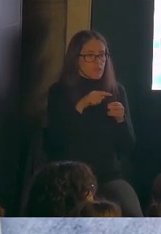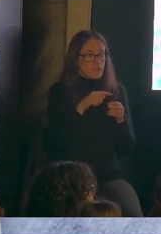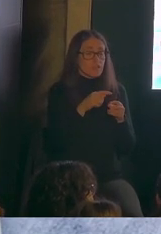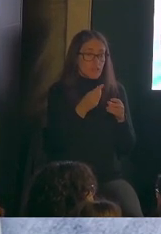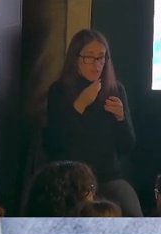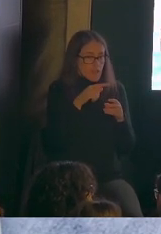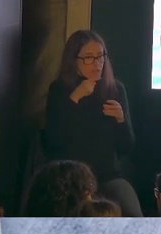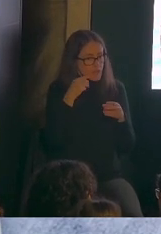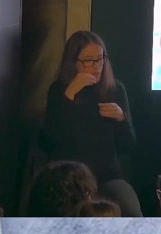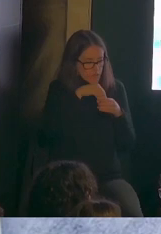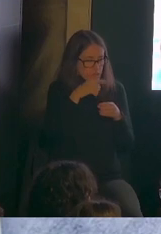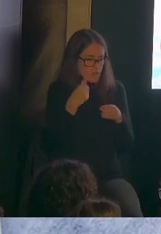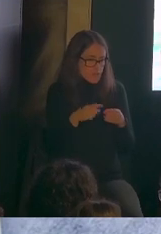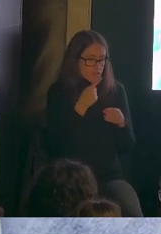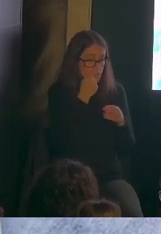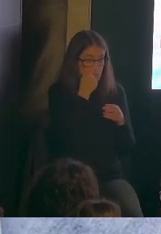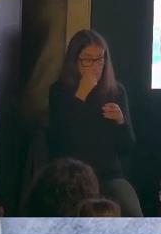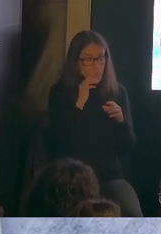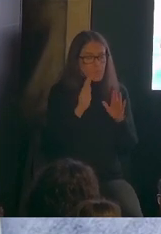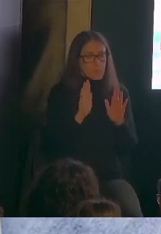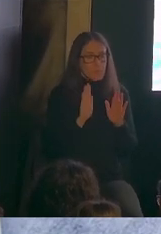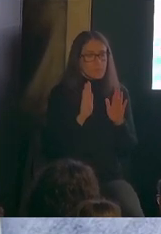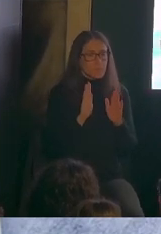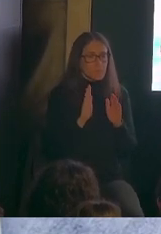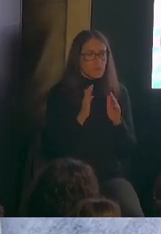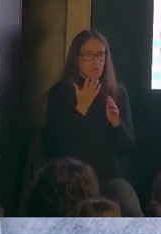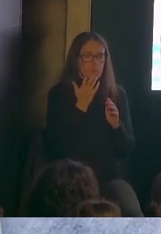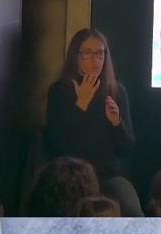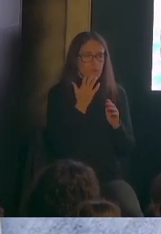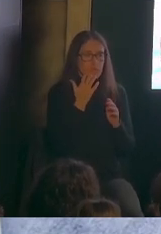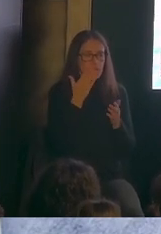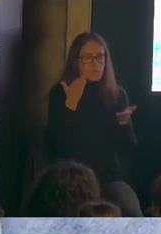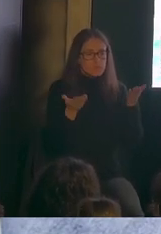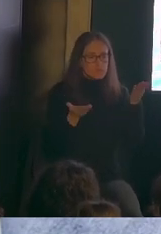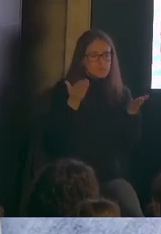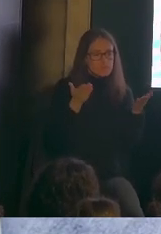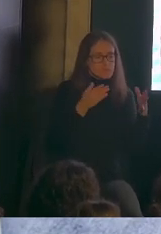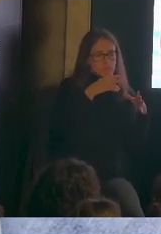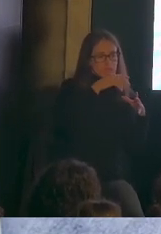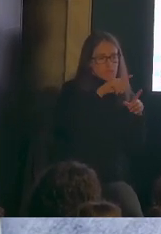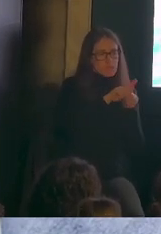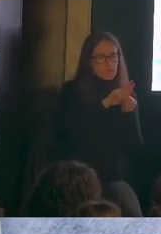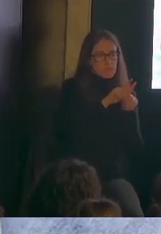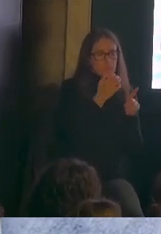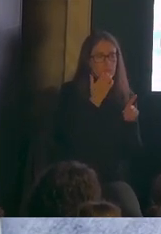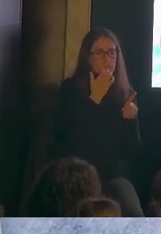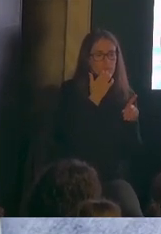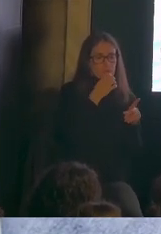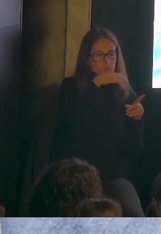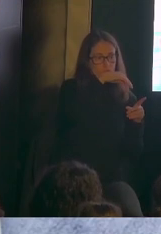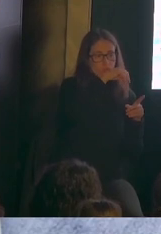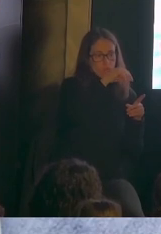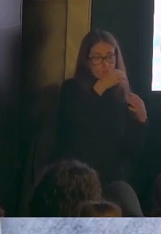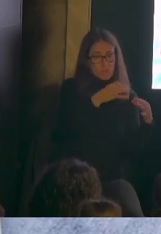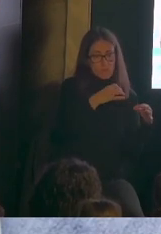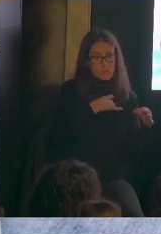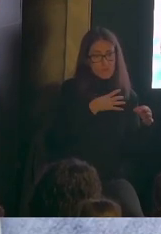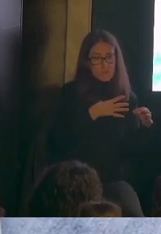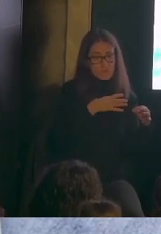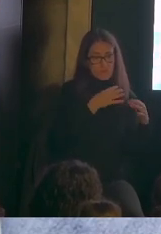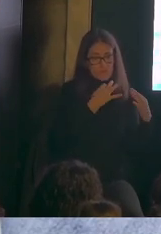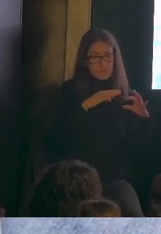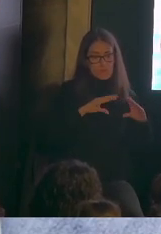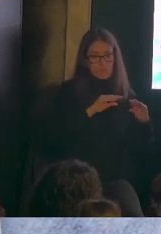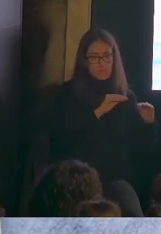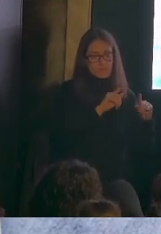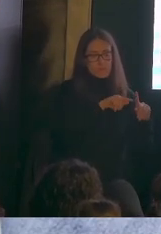sucre, però si el diferenciem de la sacarosa, que és el sucre blanc comú, ens